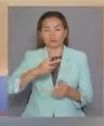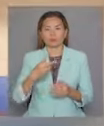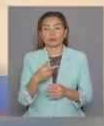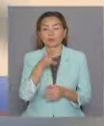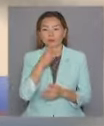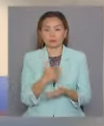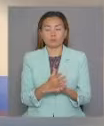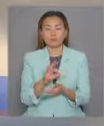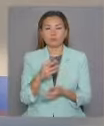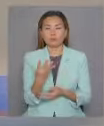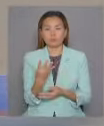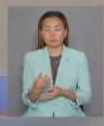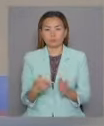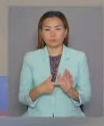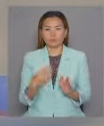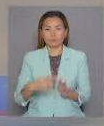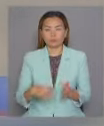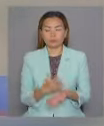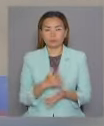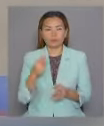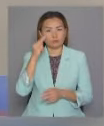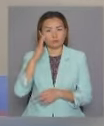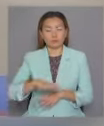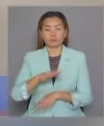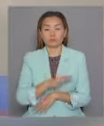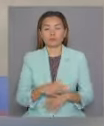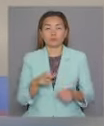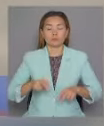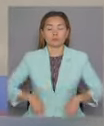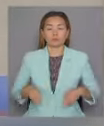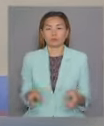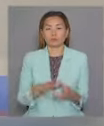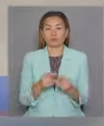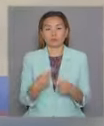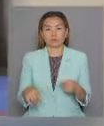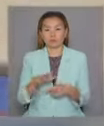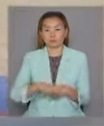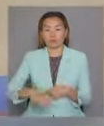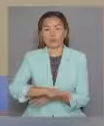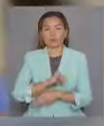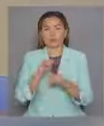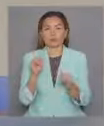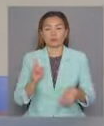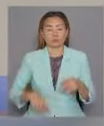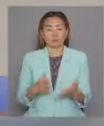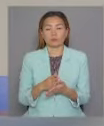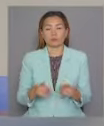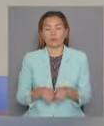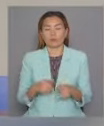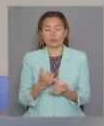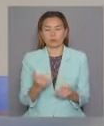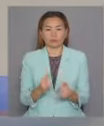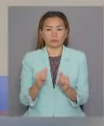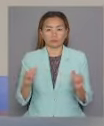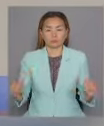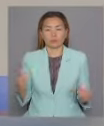жергілікті уақытпен 07:40 жасалған. Қытайда күш көрсетіп жасалатын қылмыс басқа елдермен салыстырғанда сирек, бірақ кейінгі жылдары